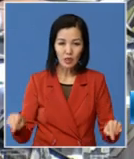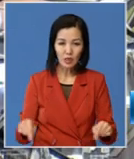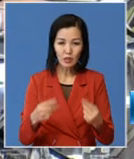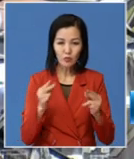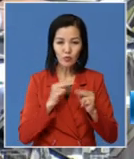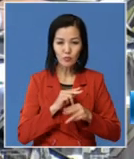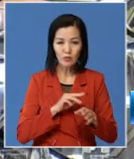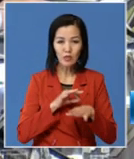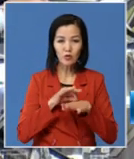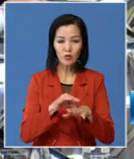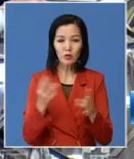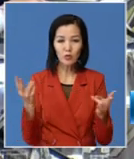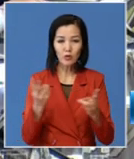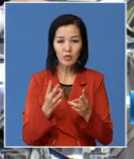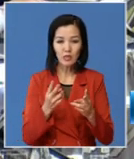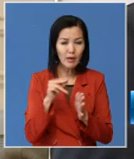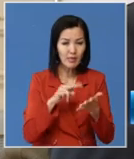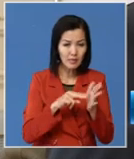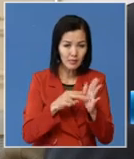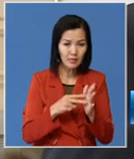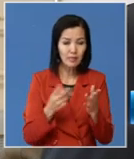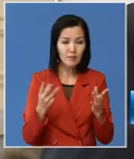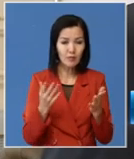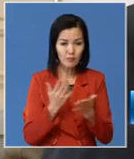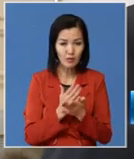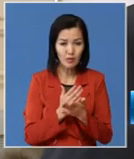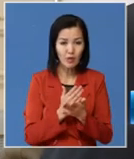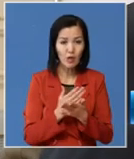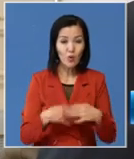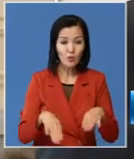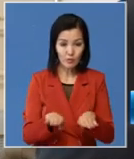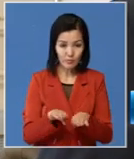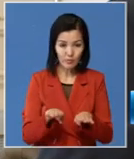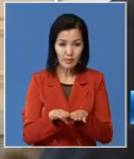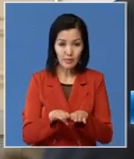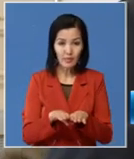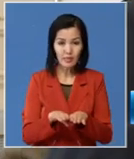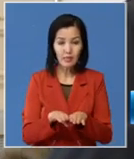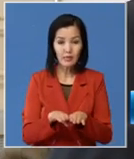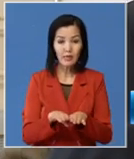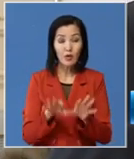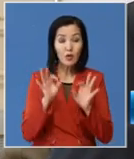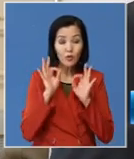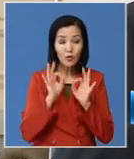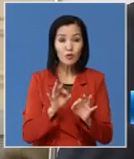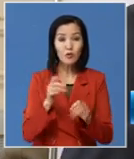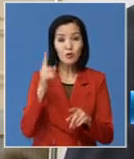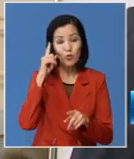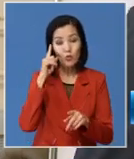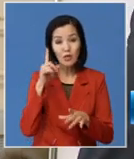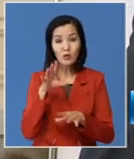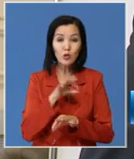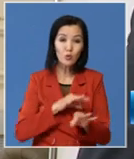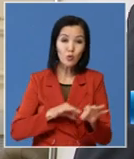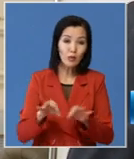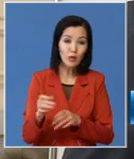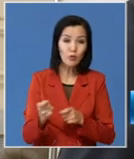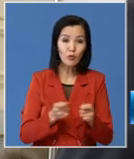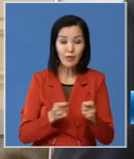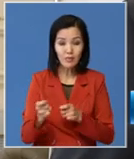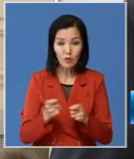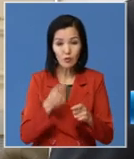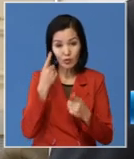рет көрермен қауым назарына ұсынылды. Өзіміздің Қаратал ауданының тумасы, сол азаматтың басынан өткен оқиғанда